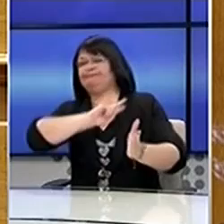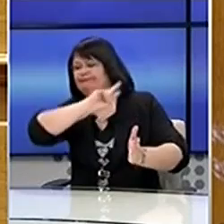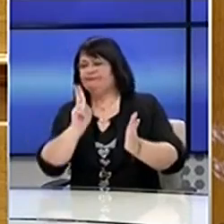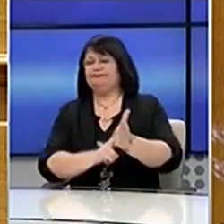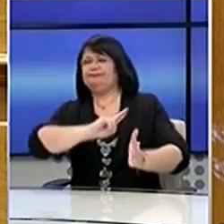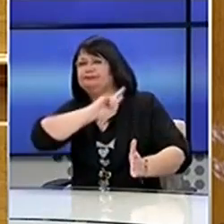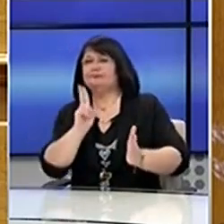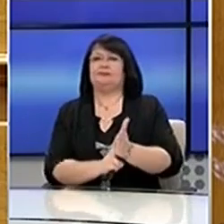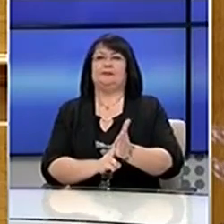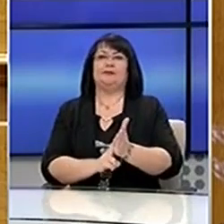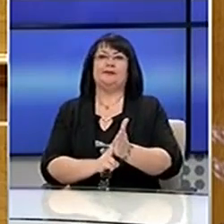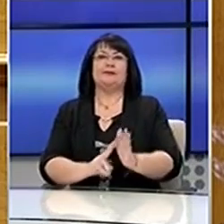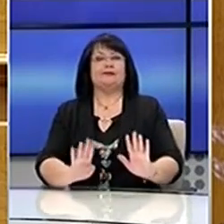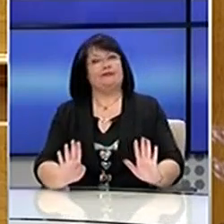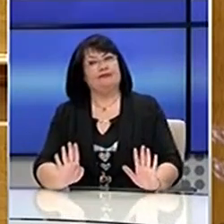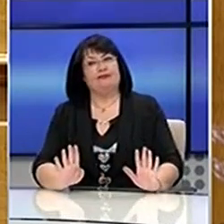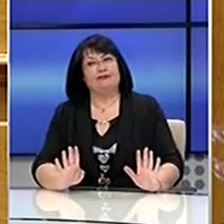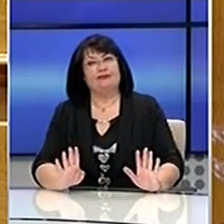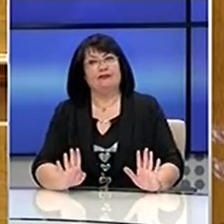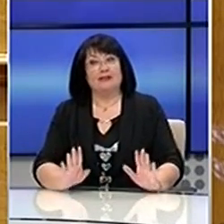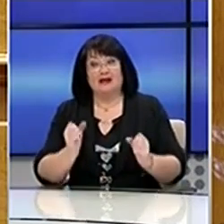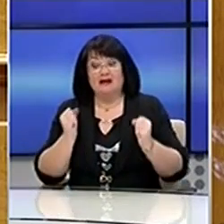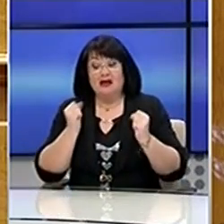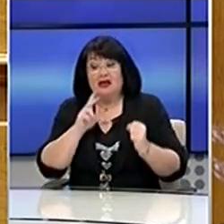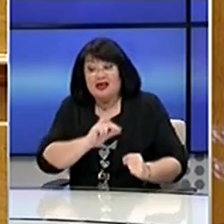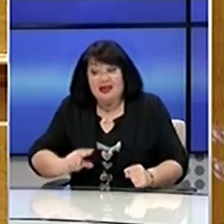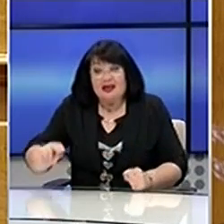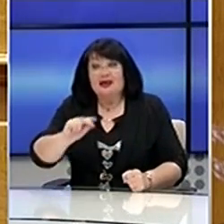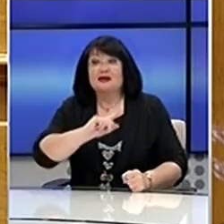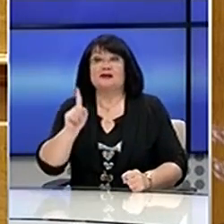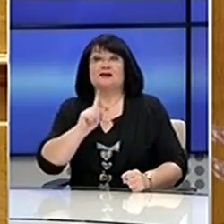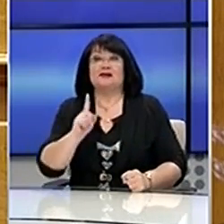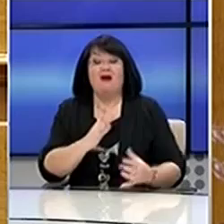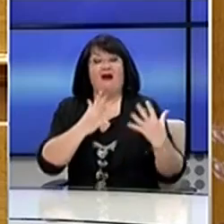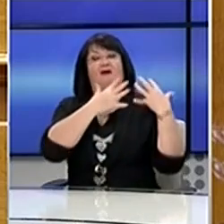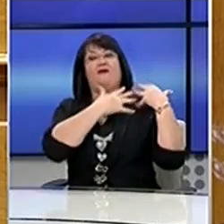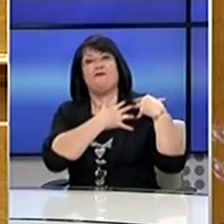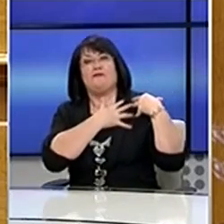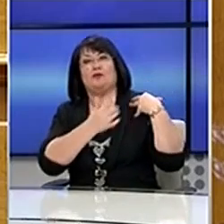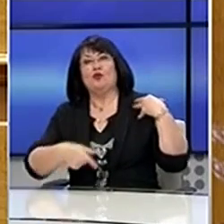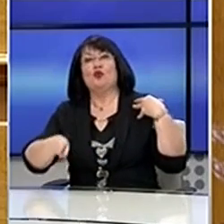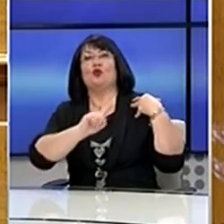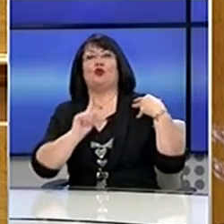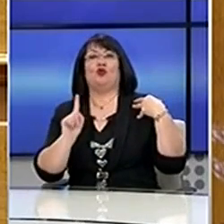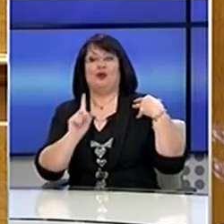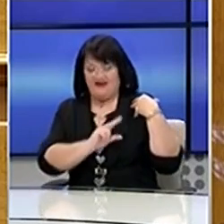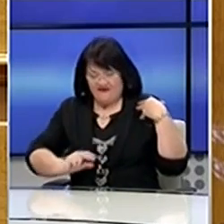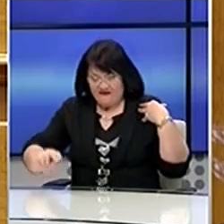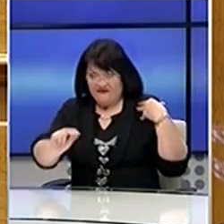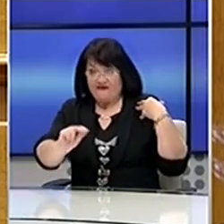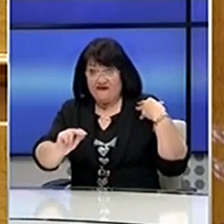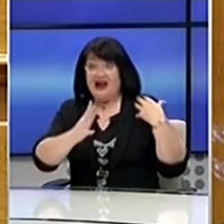δεν φορτώνει και με το ίδιο βάρος τους ώμους όλων. Το ίσο δεν είναι πάντα